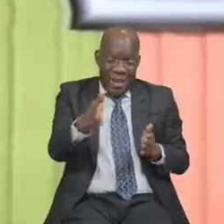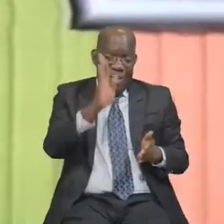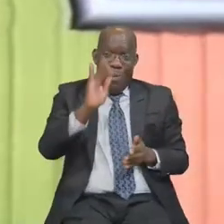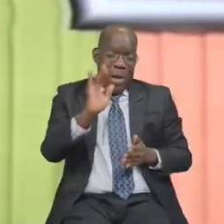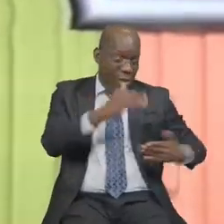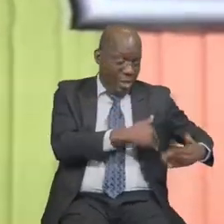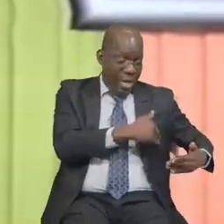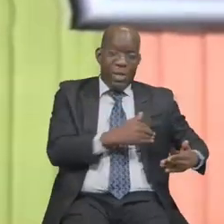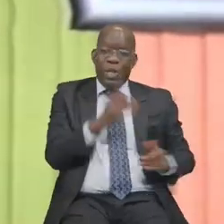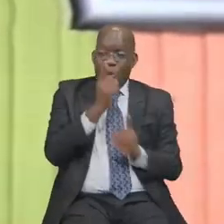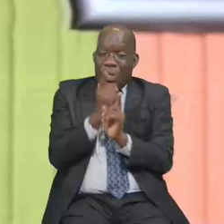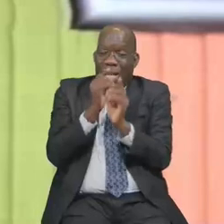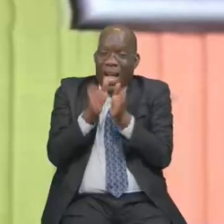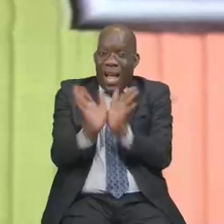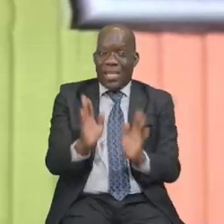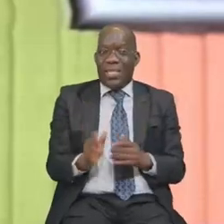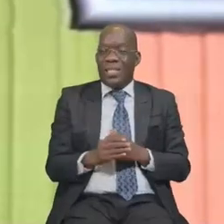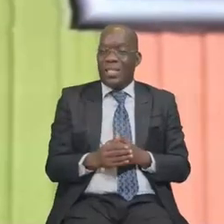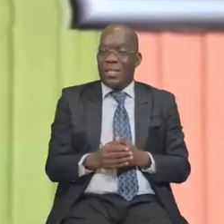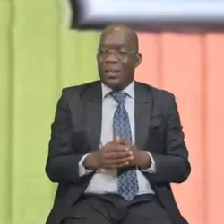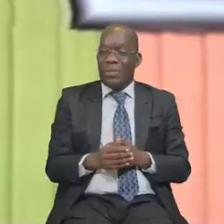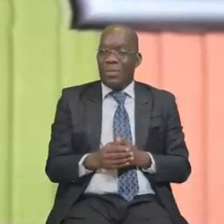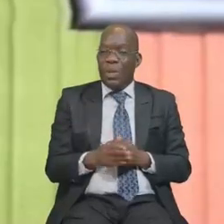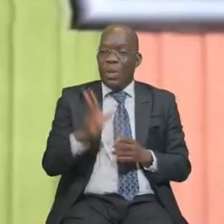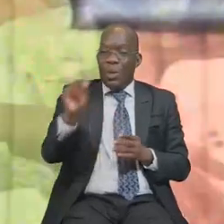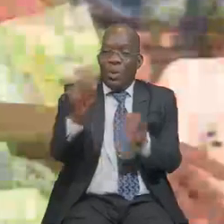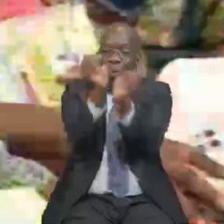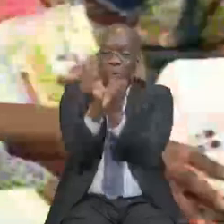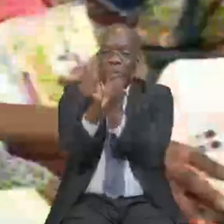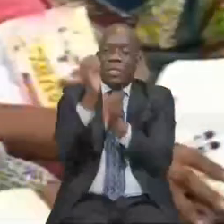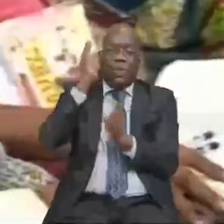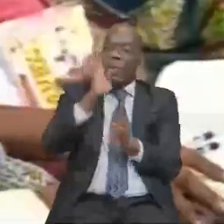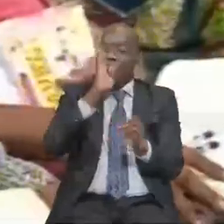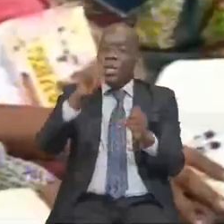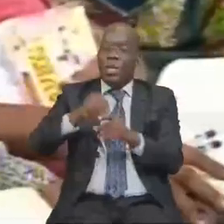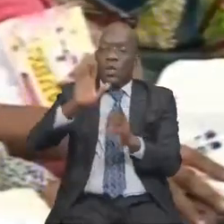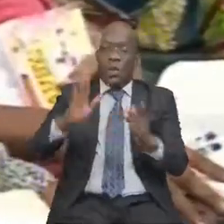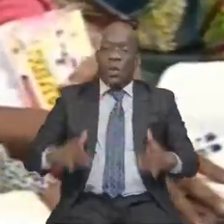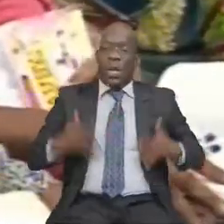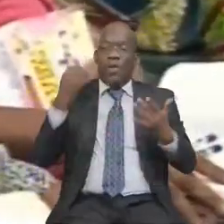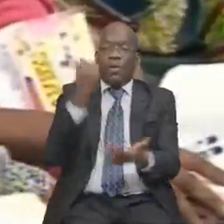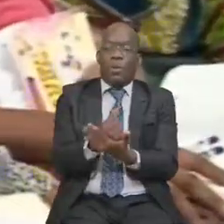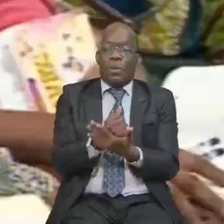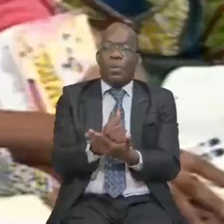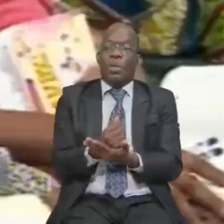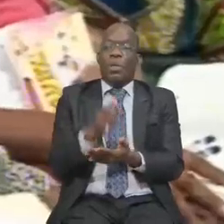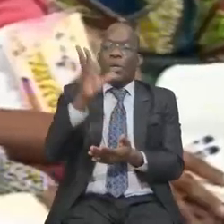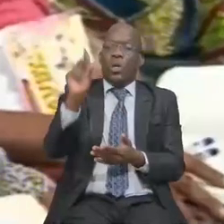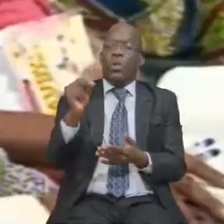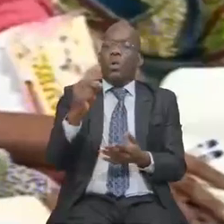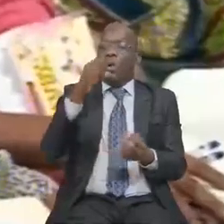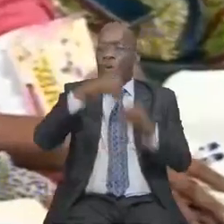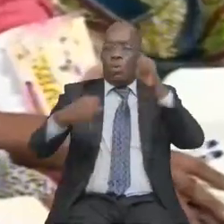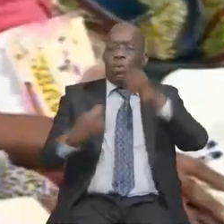simplement pour nous de demander. Aucun lien ne sera plus dans ta vie. Aucune calamité ne viendra sur ta